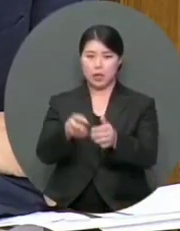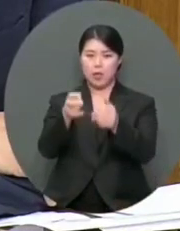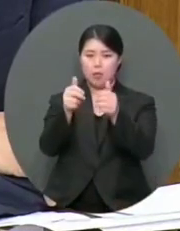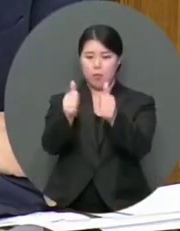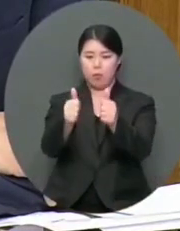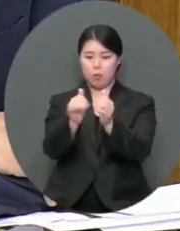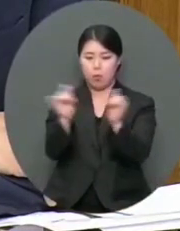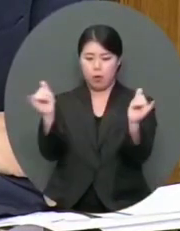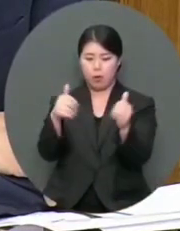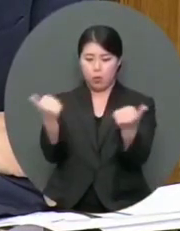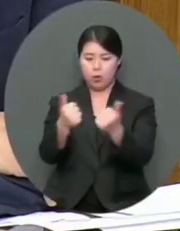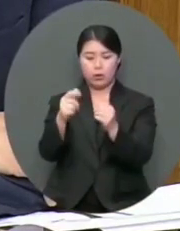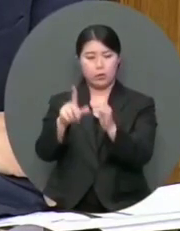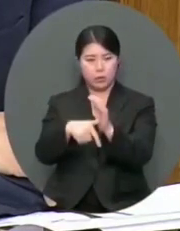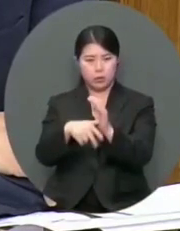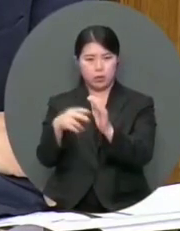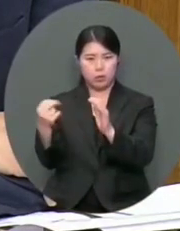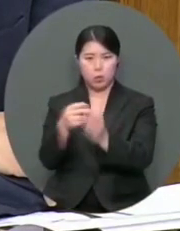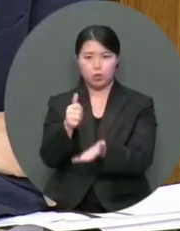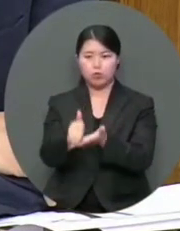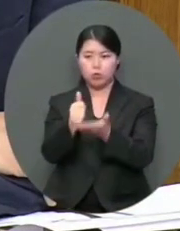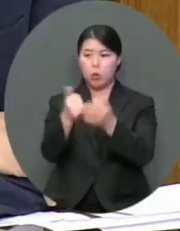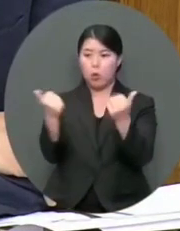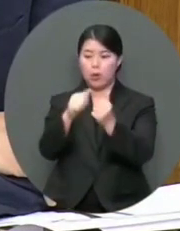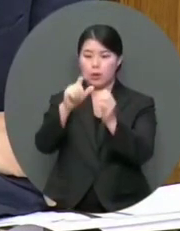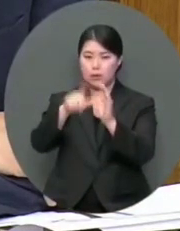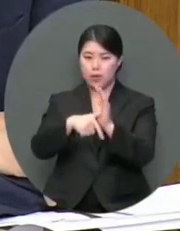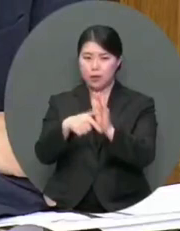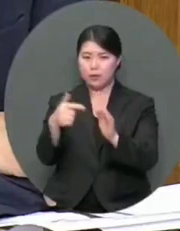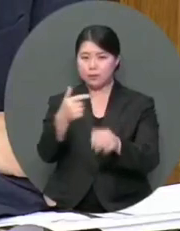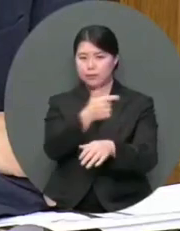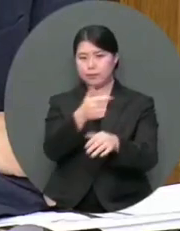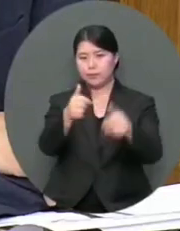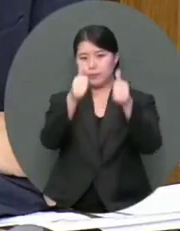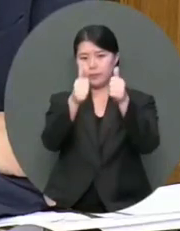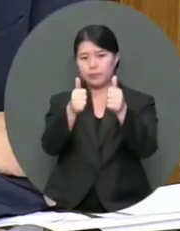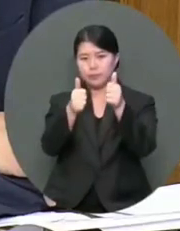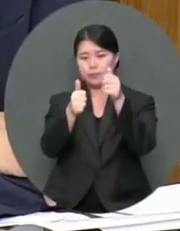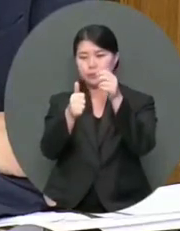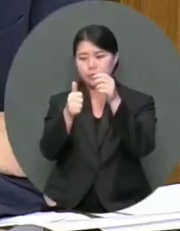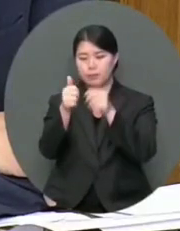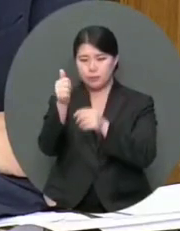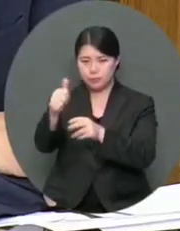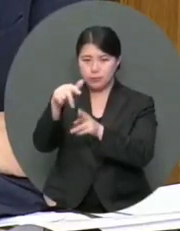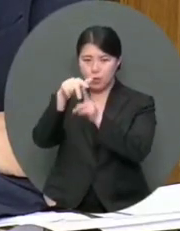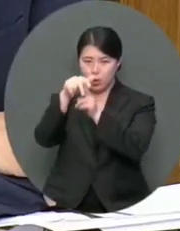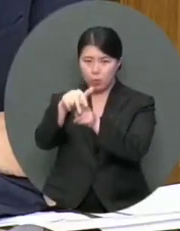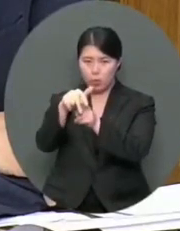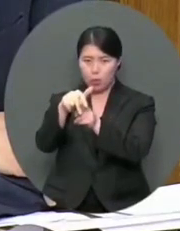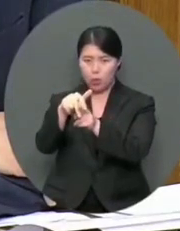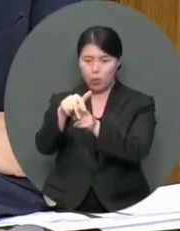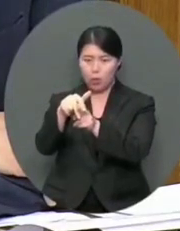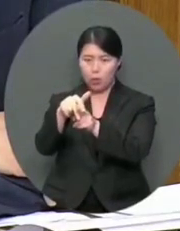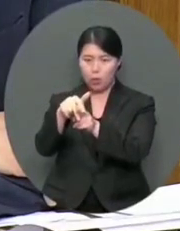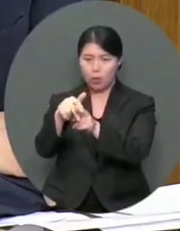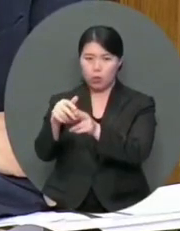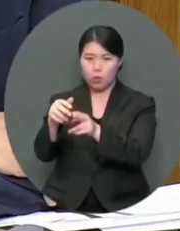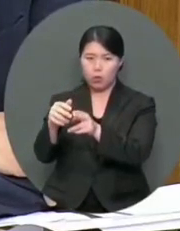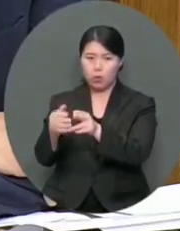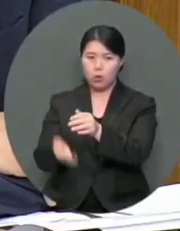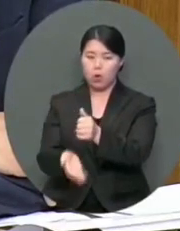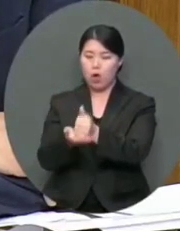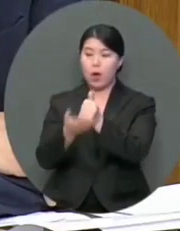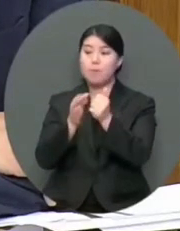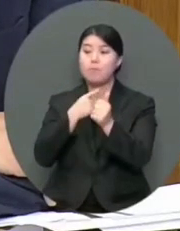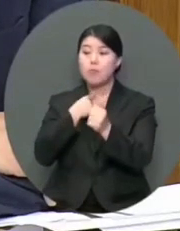법관회의에서 그리고 법관추천회의에서 대법원장을 후보를 제청했던 역사가 있던 거 혹시 알고